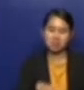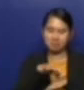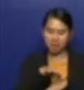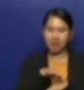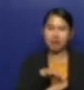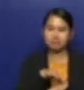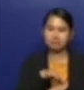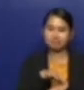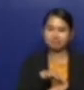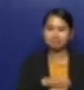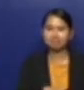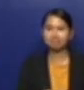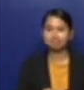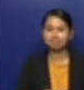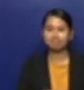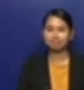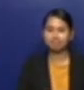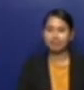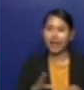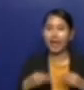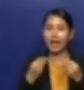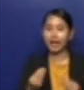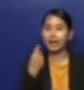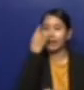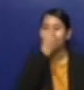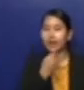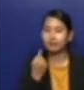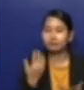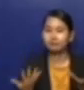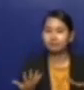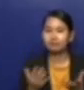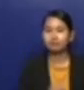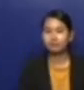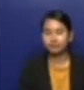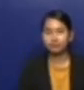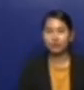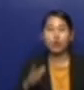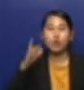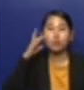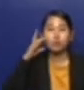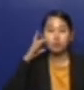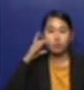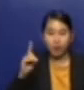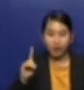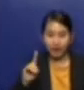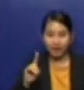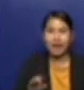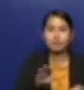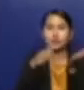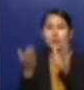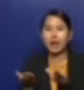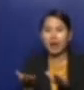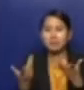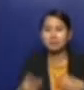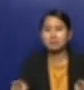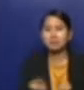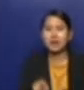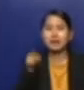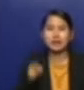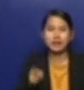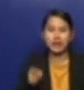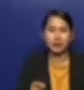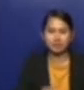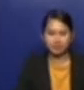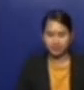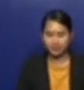ลือกใครยุบพรุ่งนี้ก็เหมือนเดิมไม่เหมือนเดิมก็เพียงแต่ว่